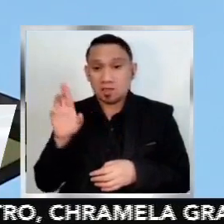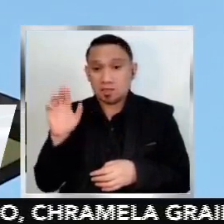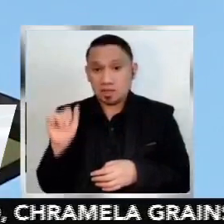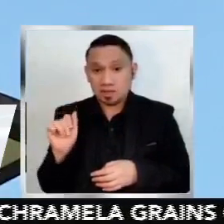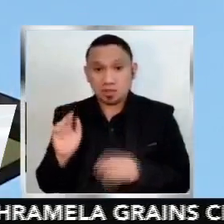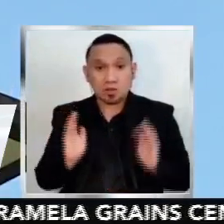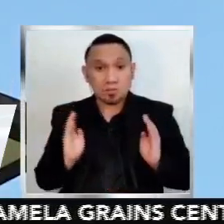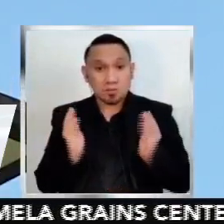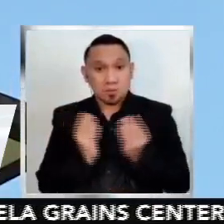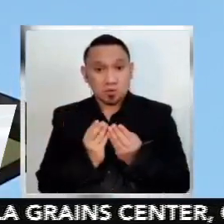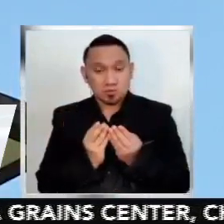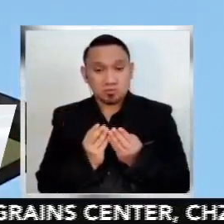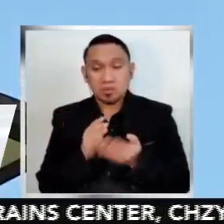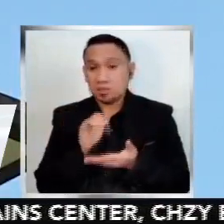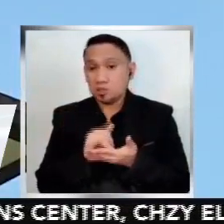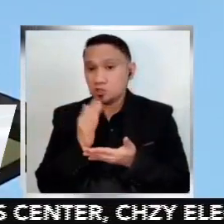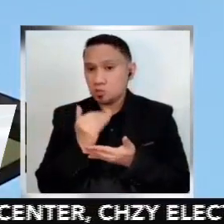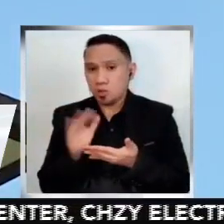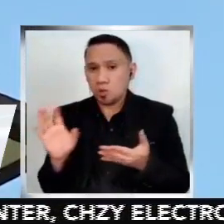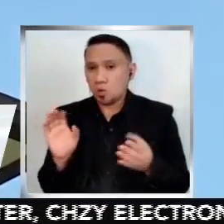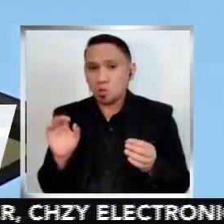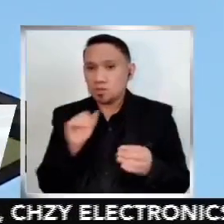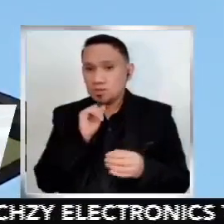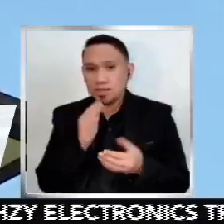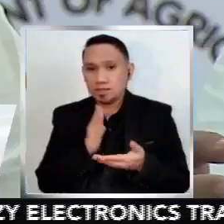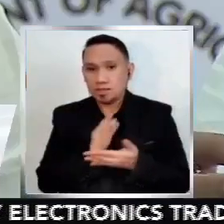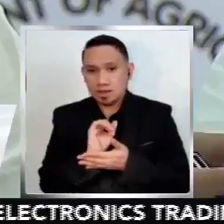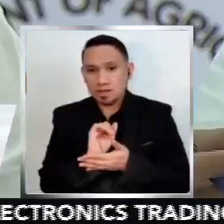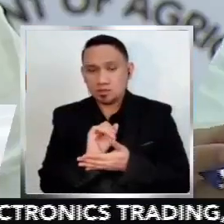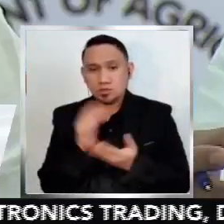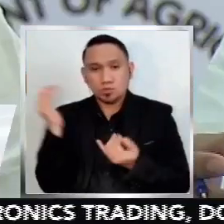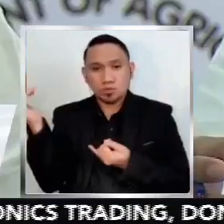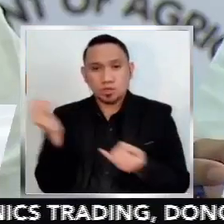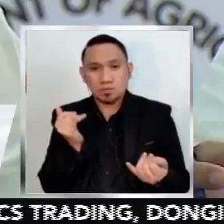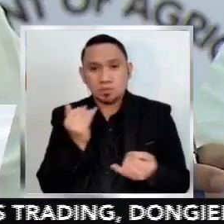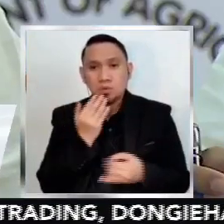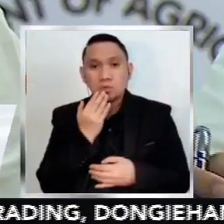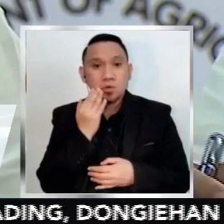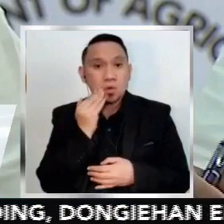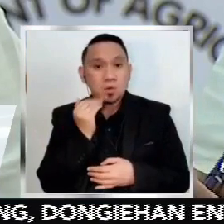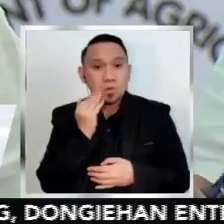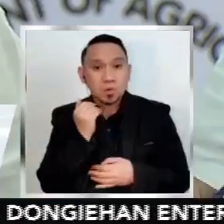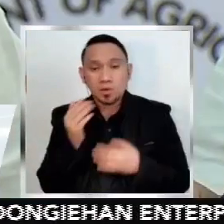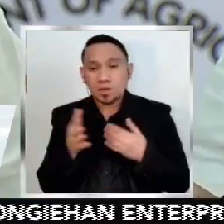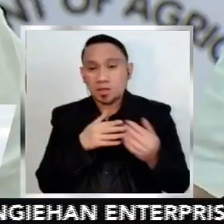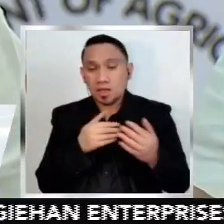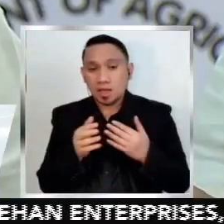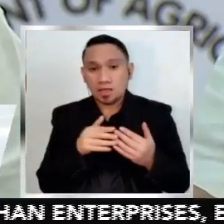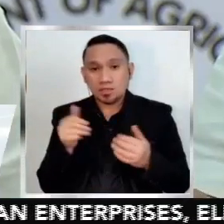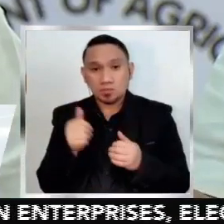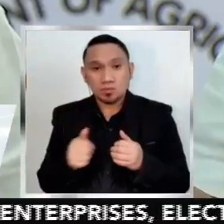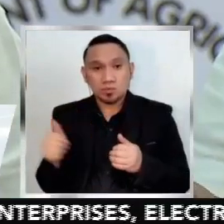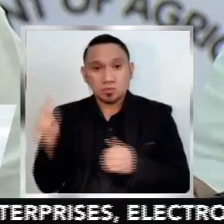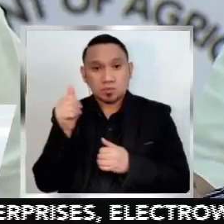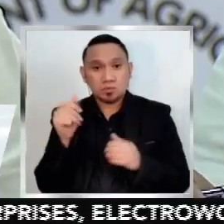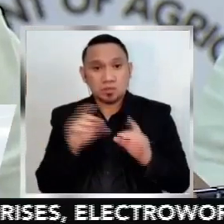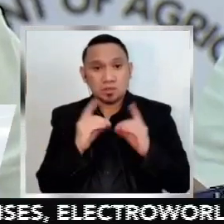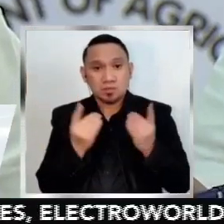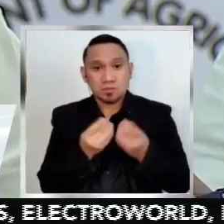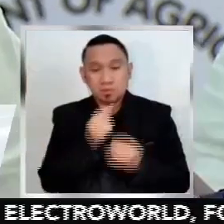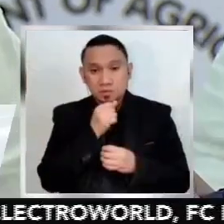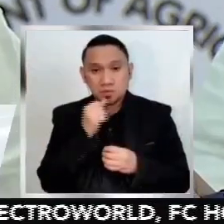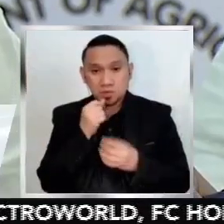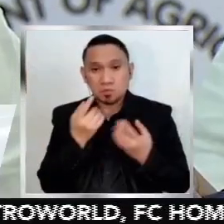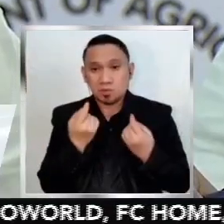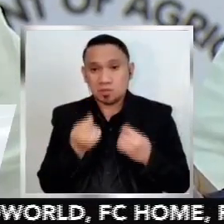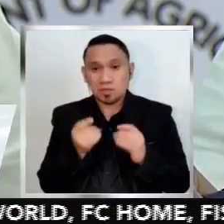Panganiban, kaya wala itong kapangyarihan na magpaangkat ng asukal kahit pa mataas na opisyal siya ng DA. Sinusubukan maraming kulay na reaksyon